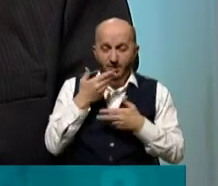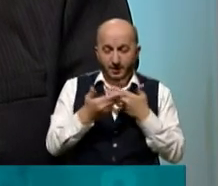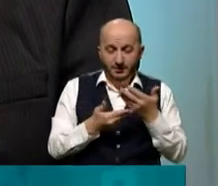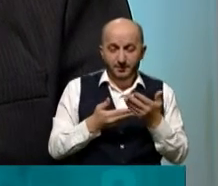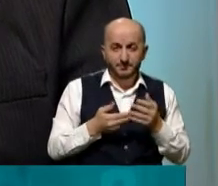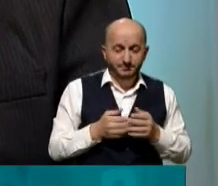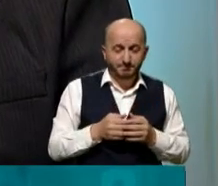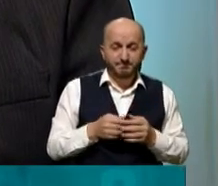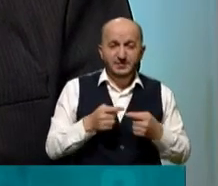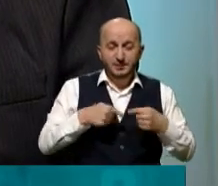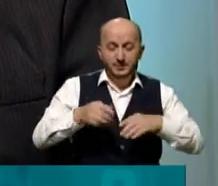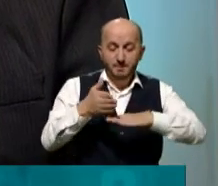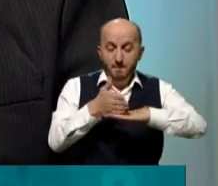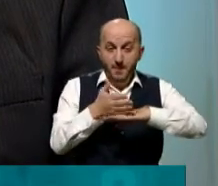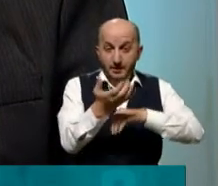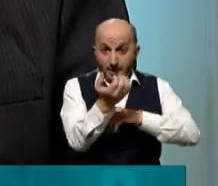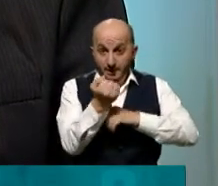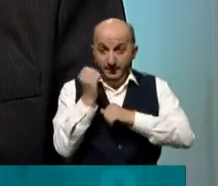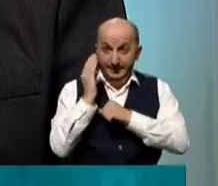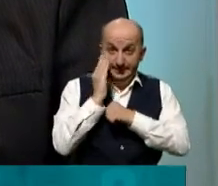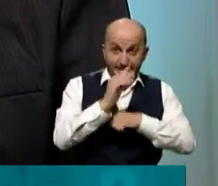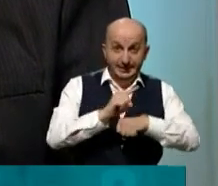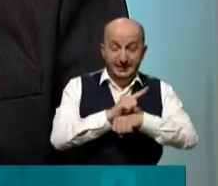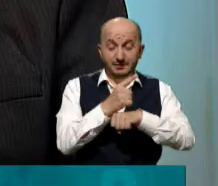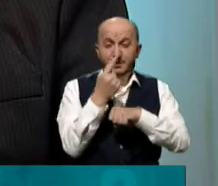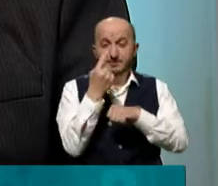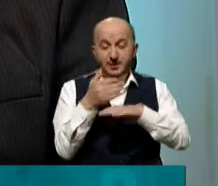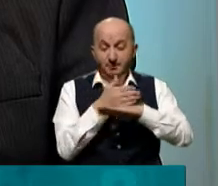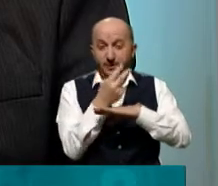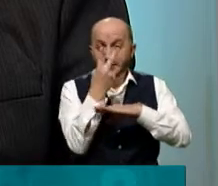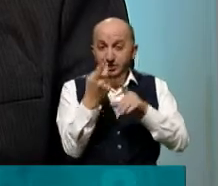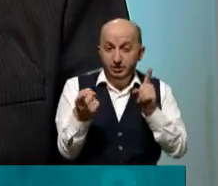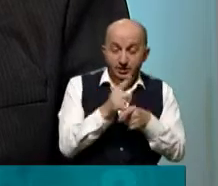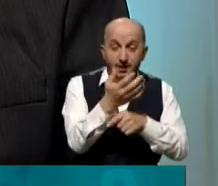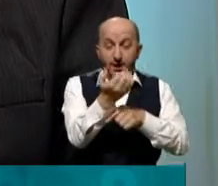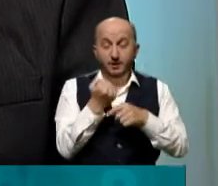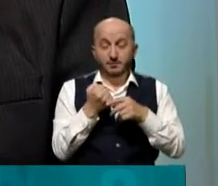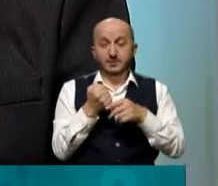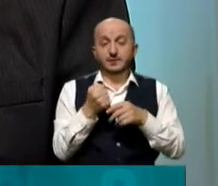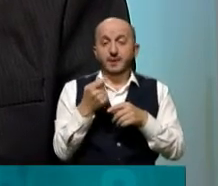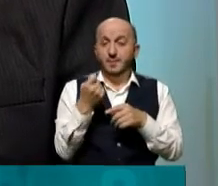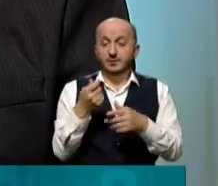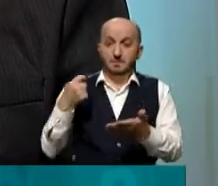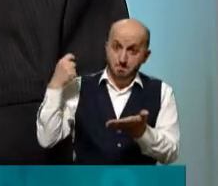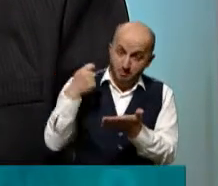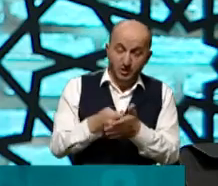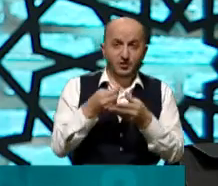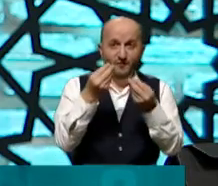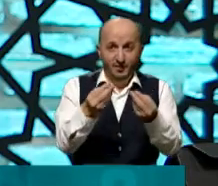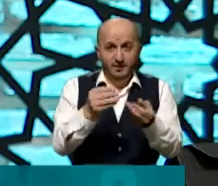Yani biz bir mal almaya gittiğimiz zaman bir malı iki türlü alabiliriz. Ya parasını peşin verir alırız